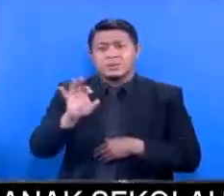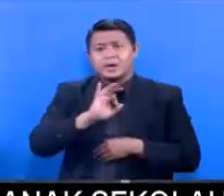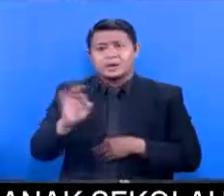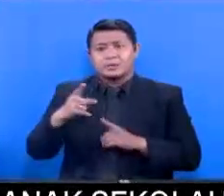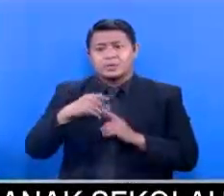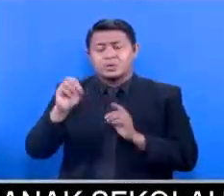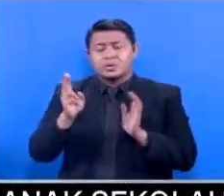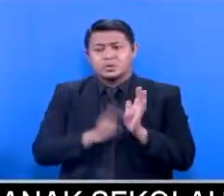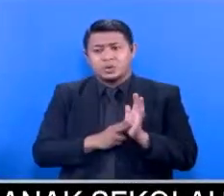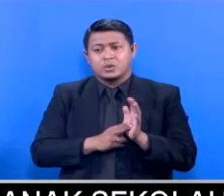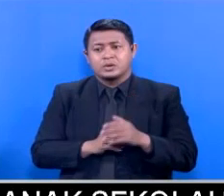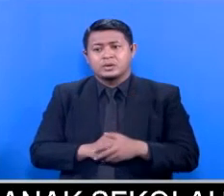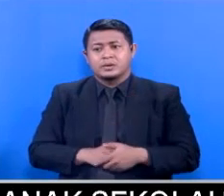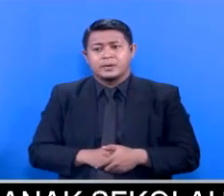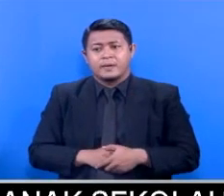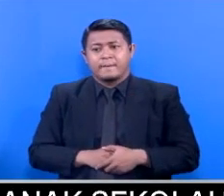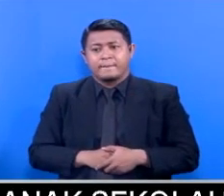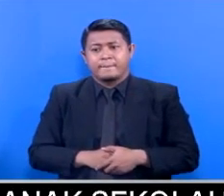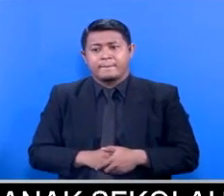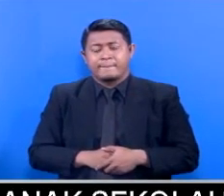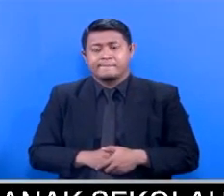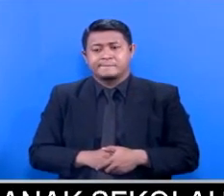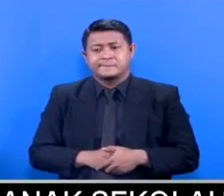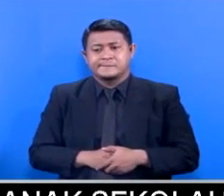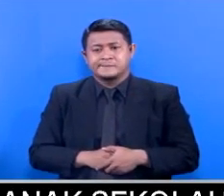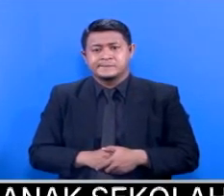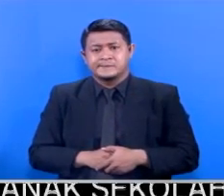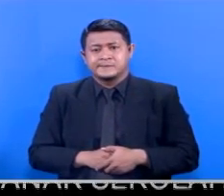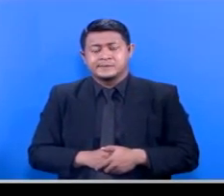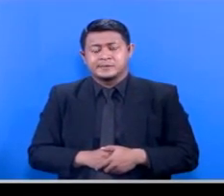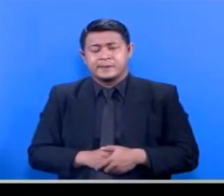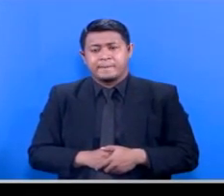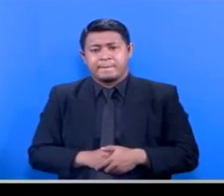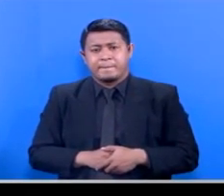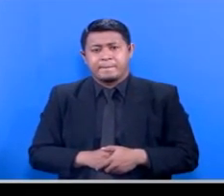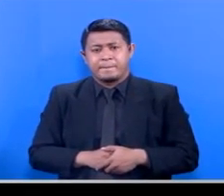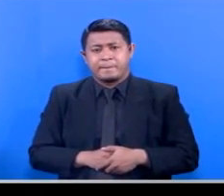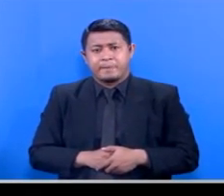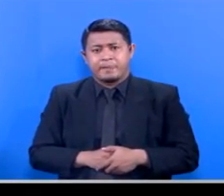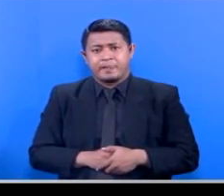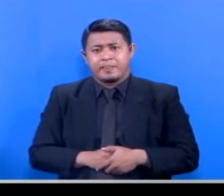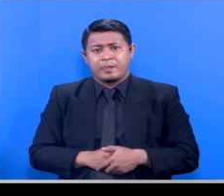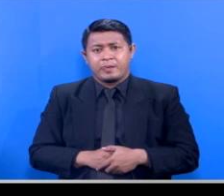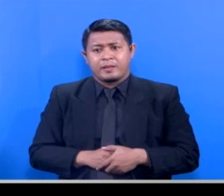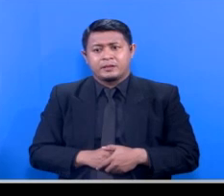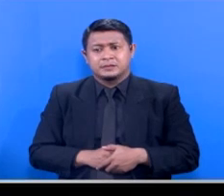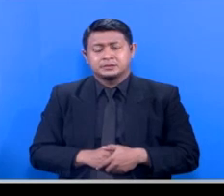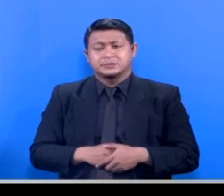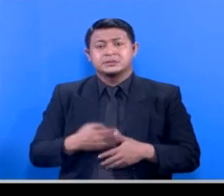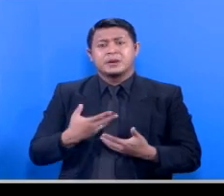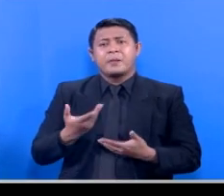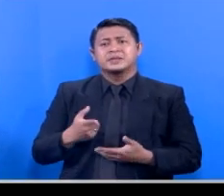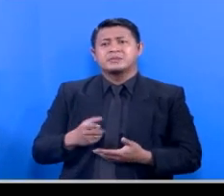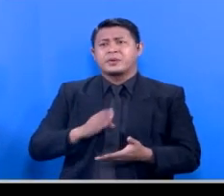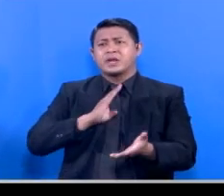pohon kita sudah menyatakan impor apalagi yang sangat mendasar yaitu beras